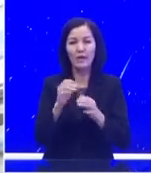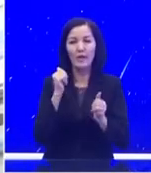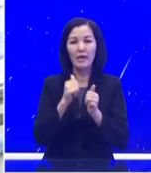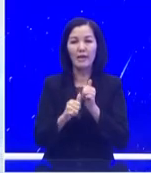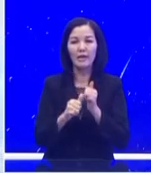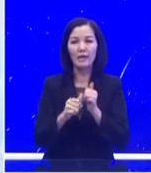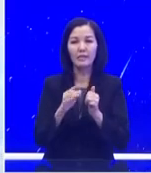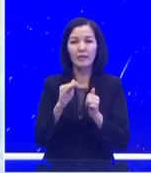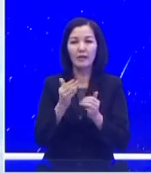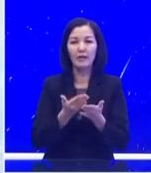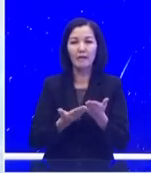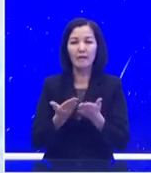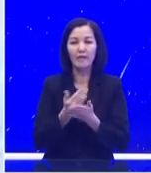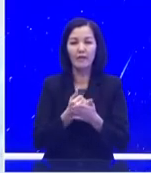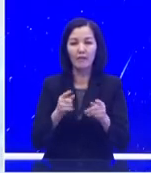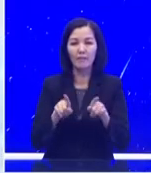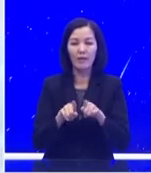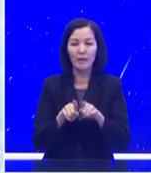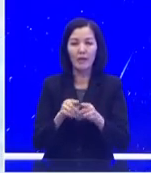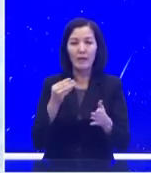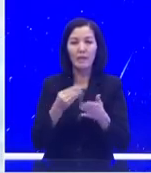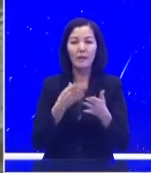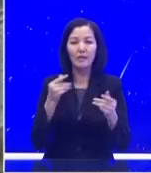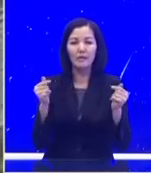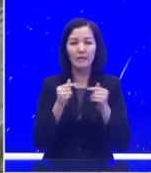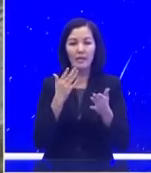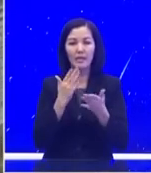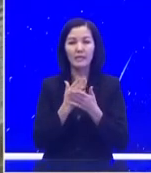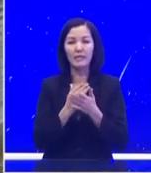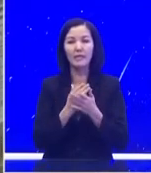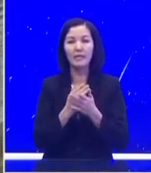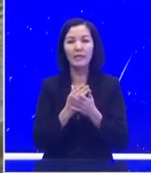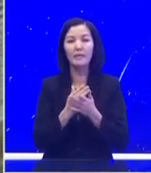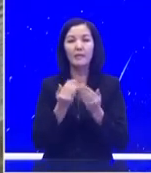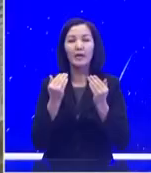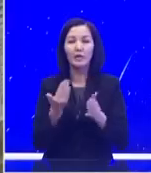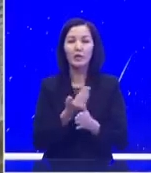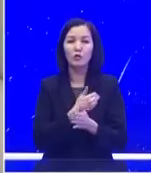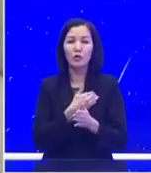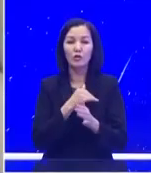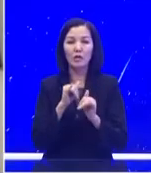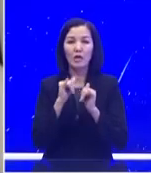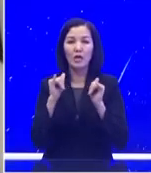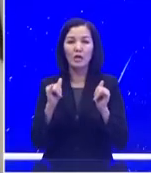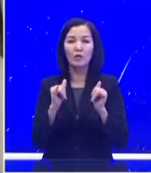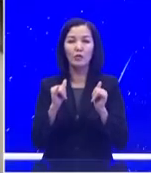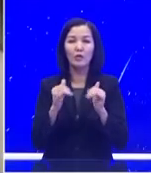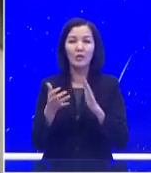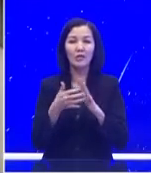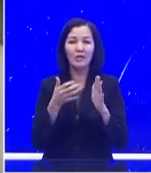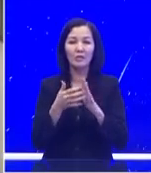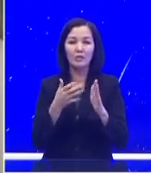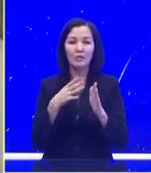әрқайсы фильтрлерімен ерекшеленеді. Соған байланысты бағасы да сәйкестендірілген. Мамандардың айтуынша, сұраныстың күрт артуы шикізат тапшылығына